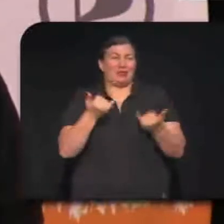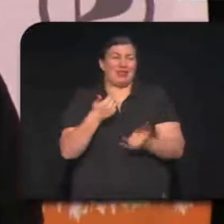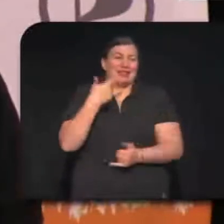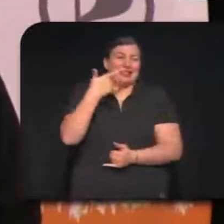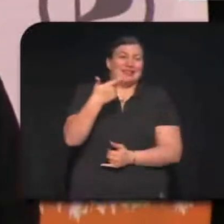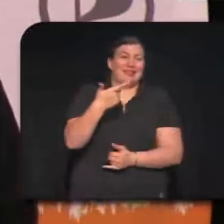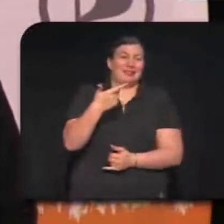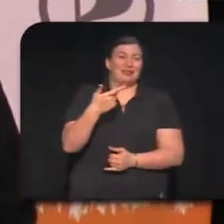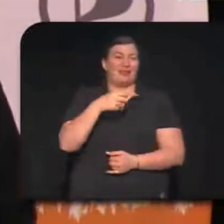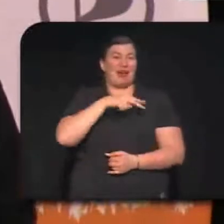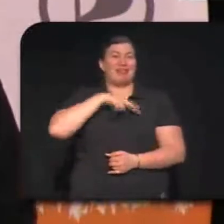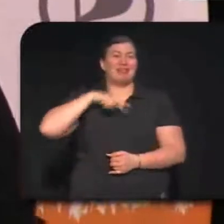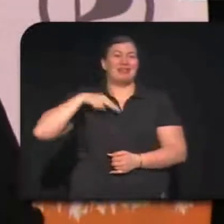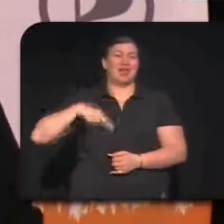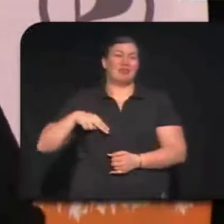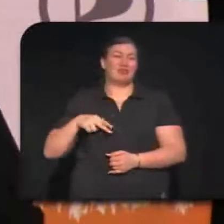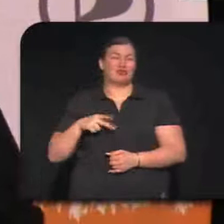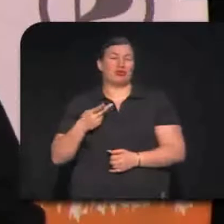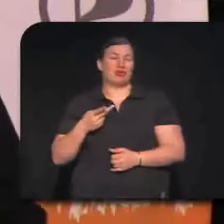Parlament